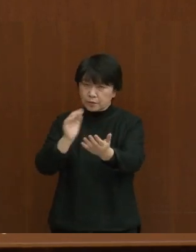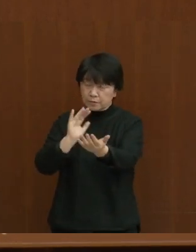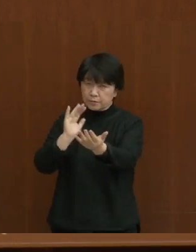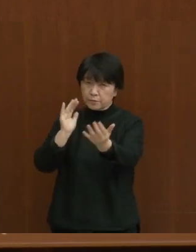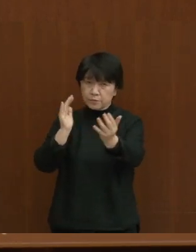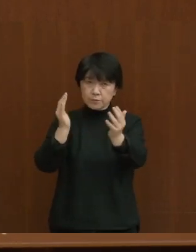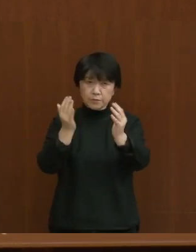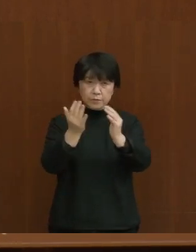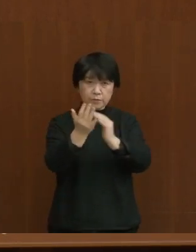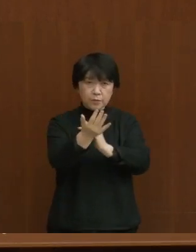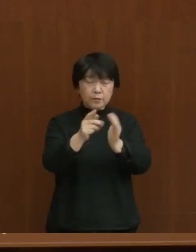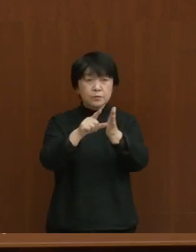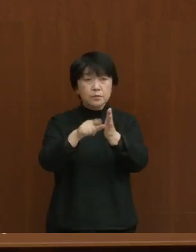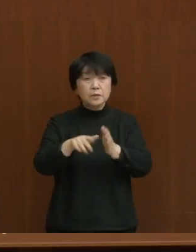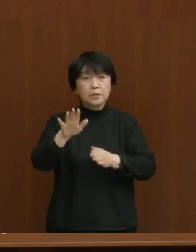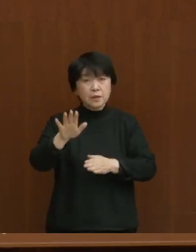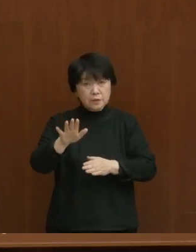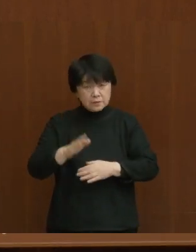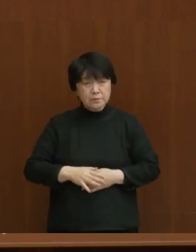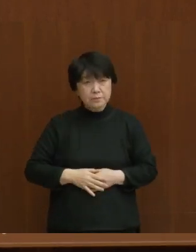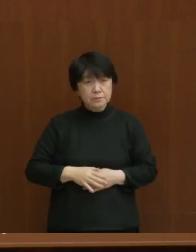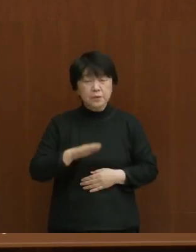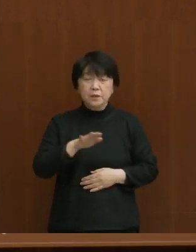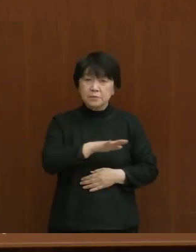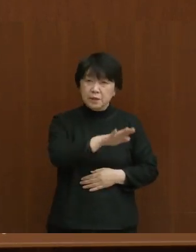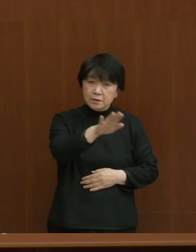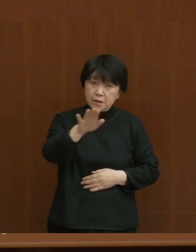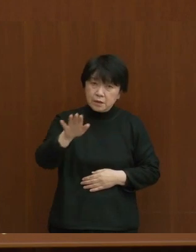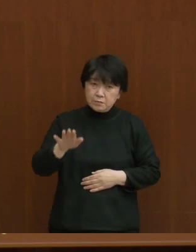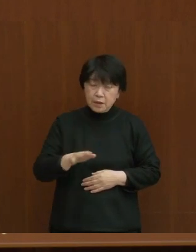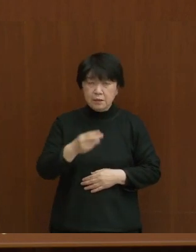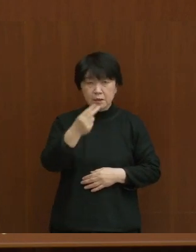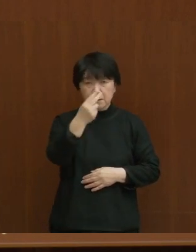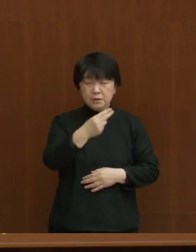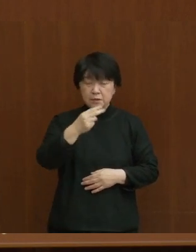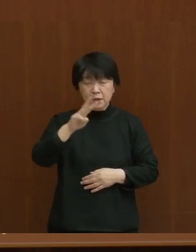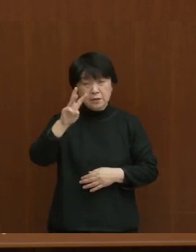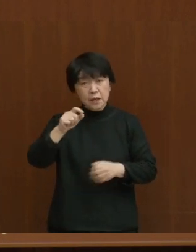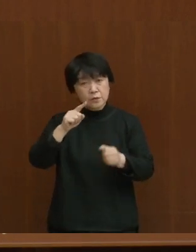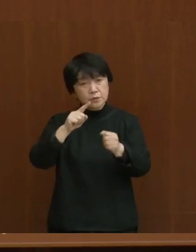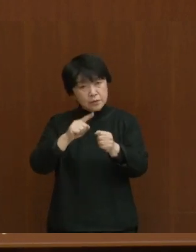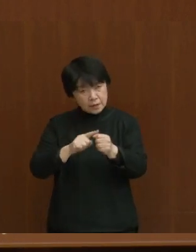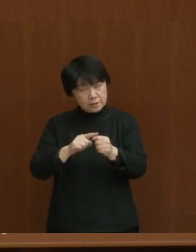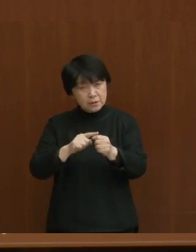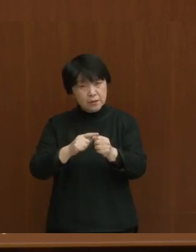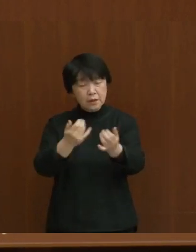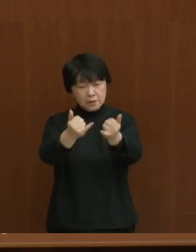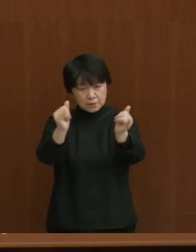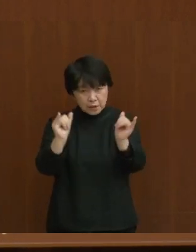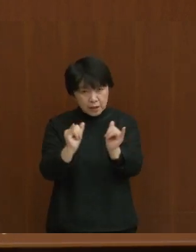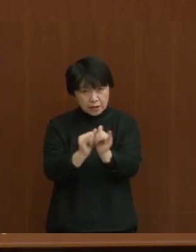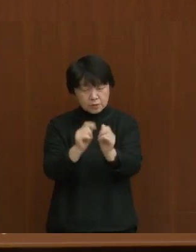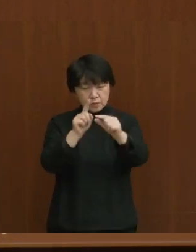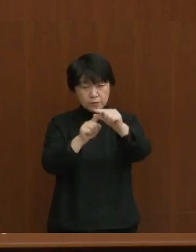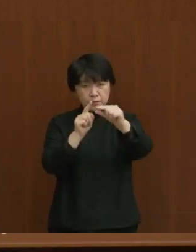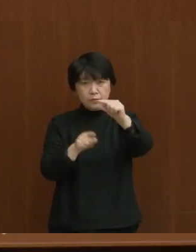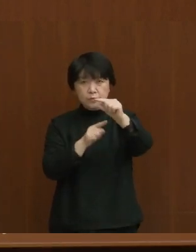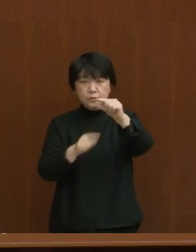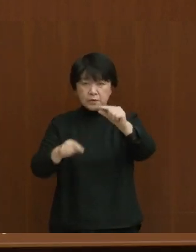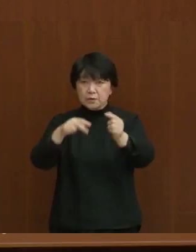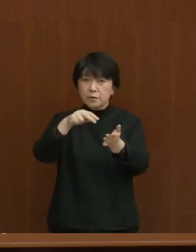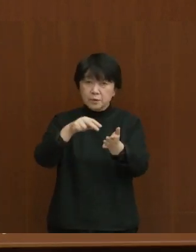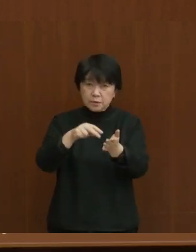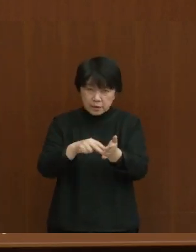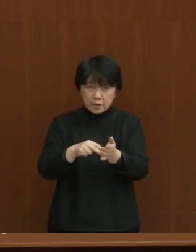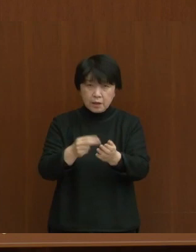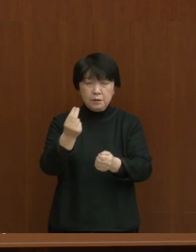。皆さんは2030年には社会の中堅を担い、また